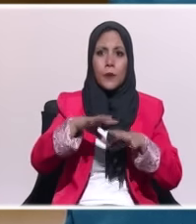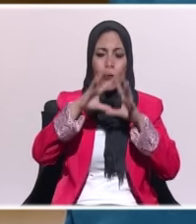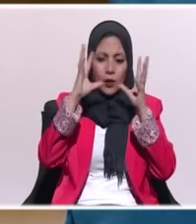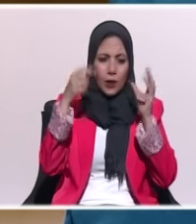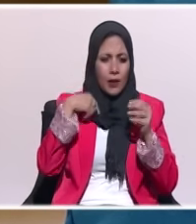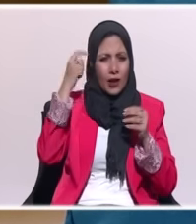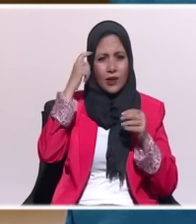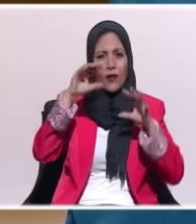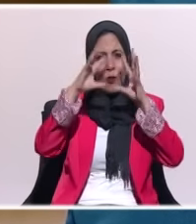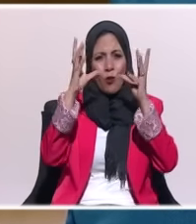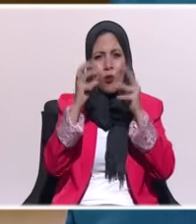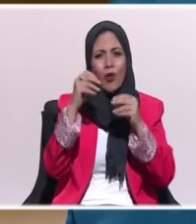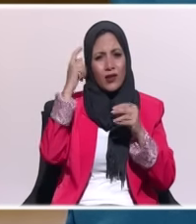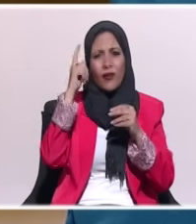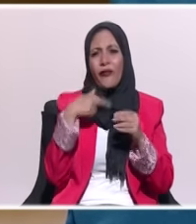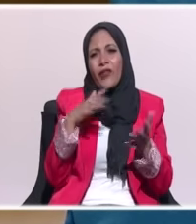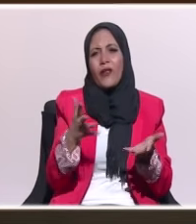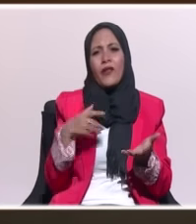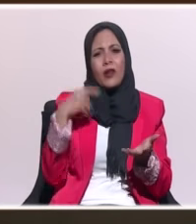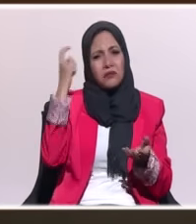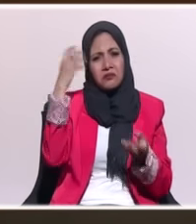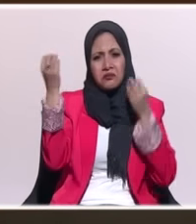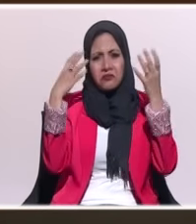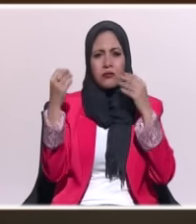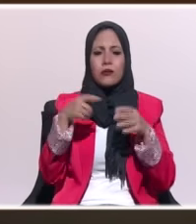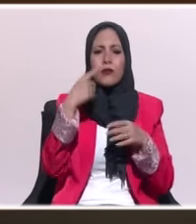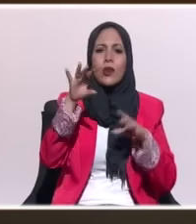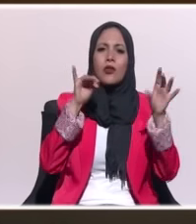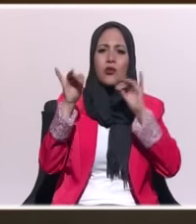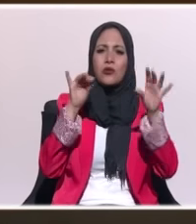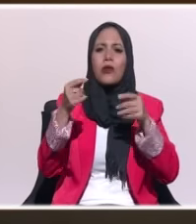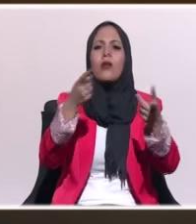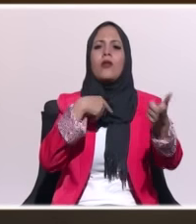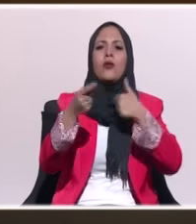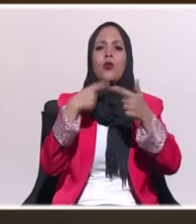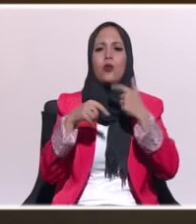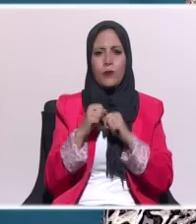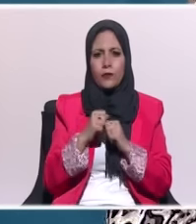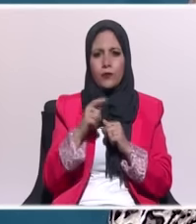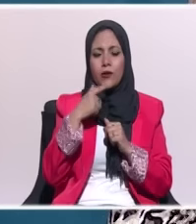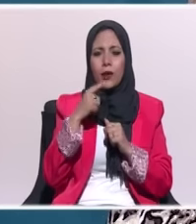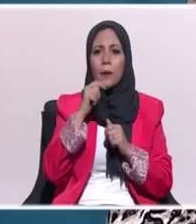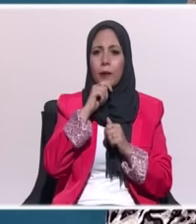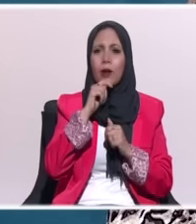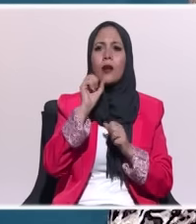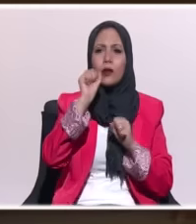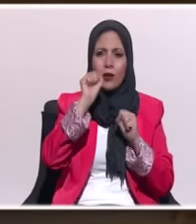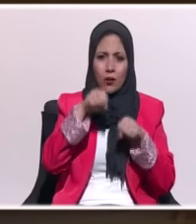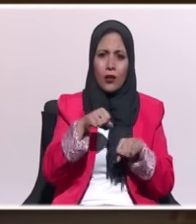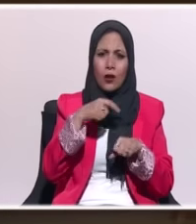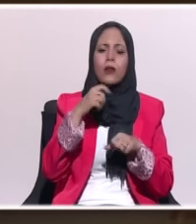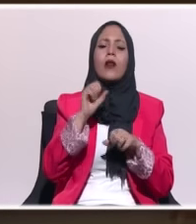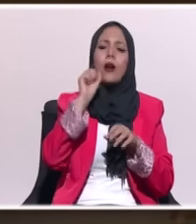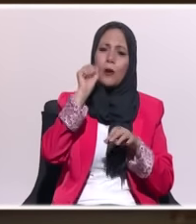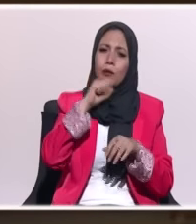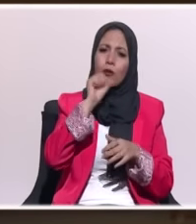الحوار، انا عايزه اخد كل الكلام. حكيت لي القصه كلها. هي ألحت قوي عشان تعرف منك الحقيقه. ايوه، احكي لي بقى